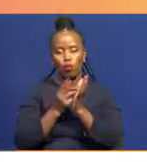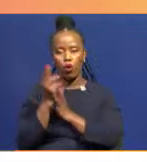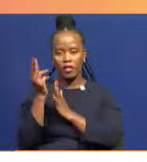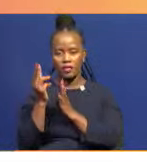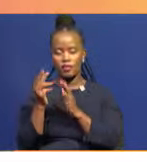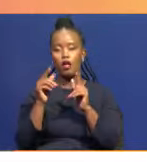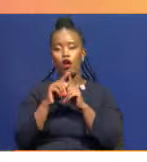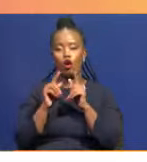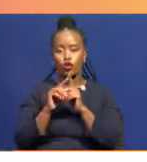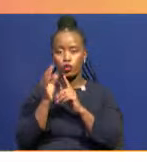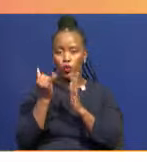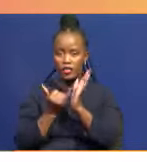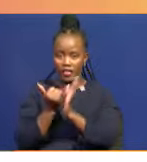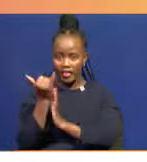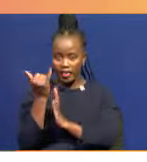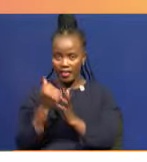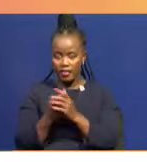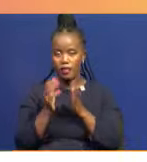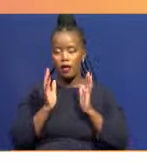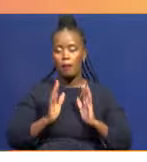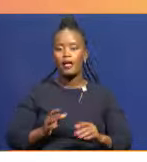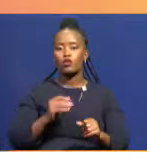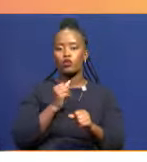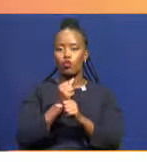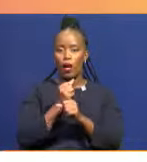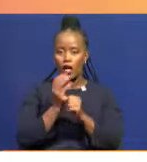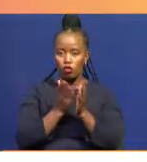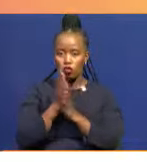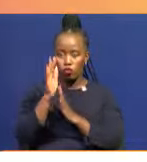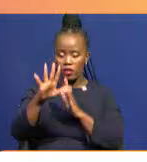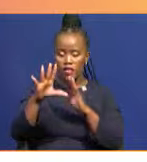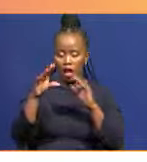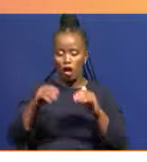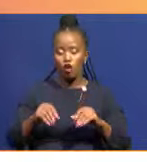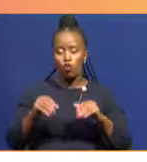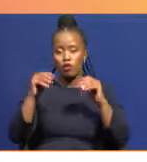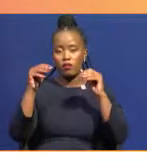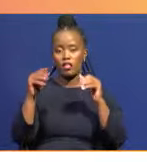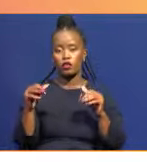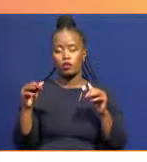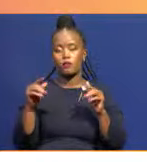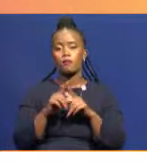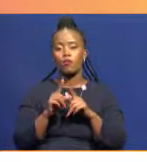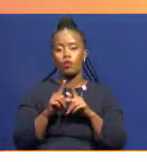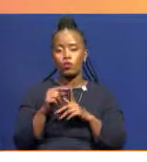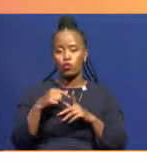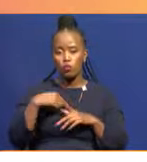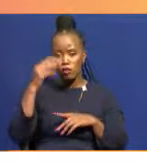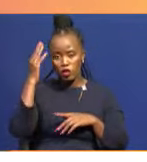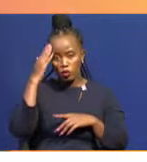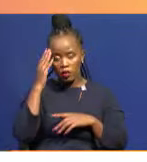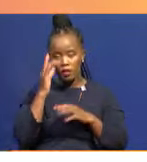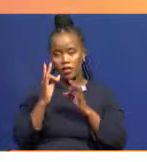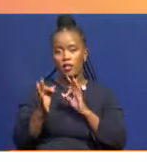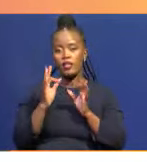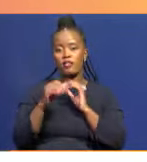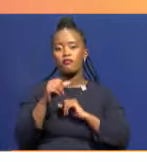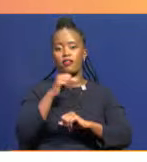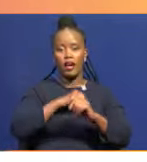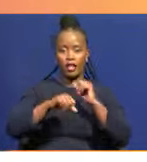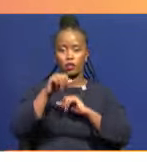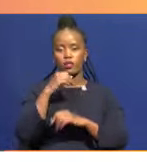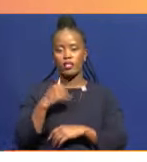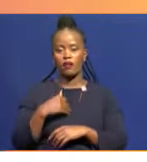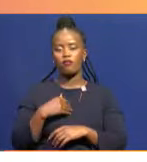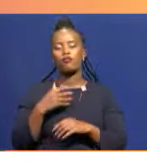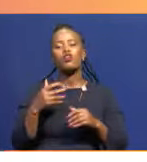kazi kulingana na ile kiwango amehitimu. Na niko na uhakika mambo yakifanyika hivyo vijana watapata zile